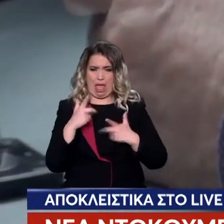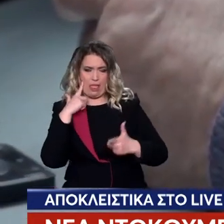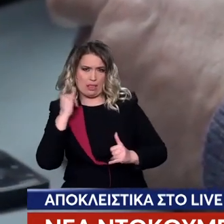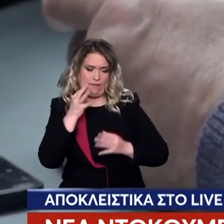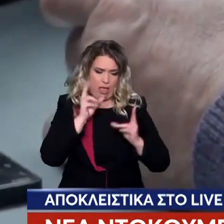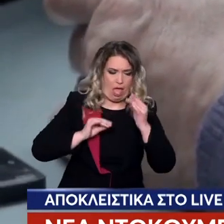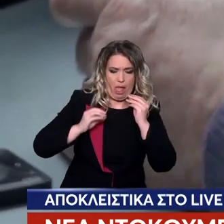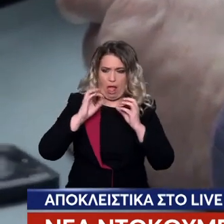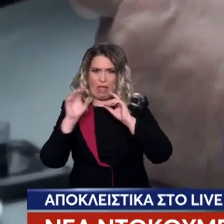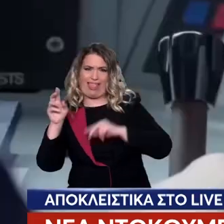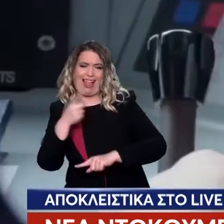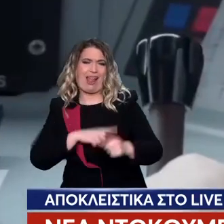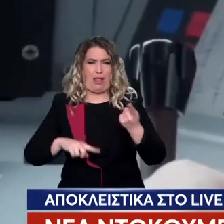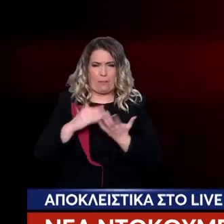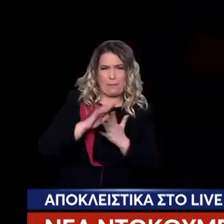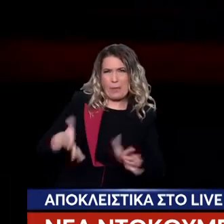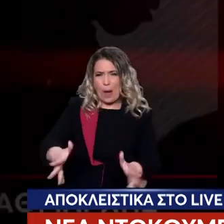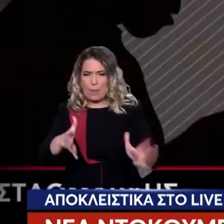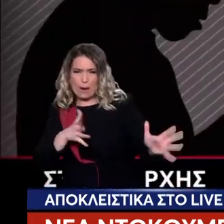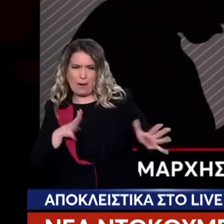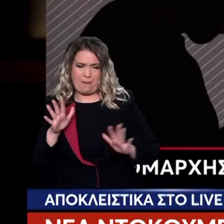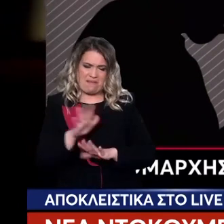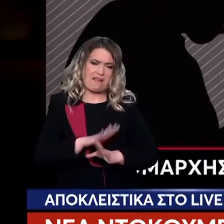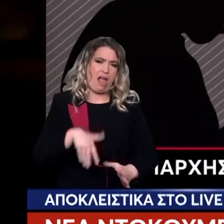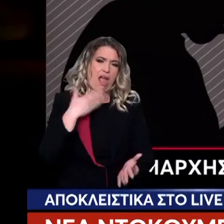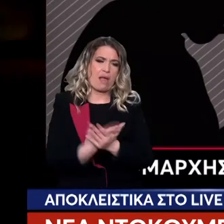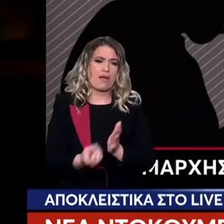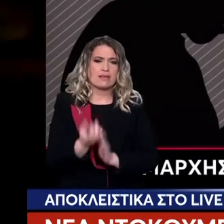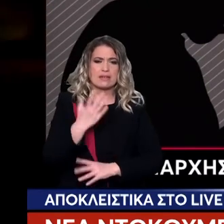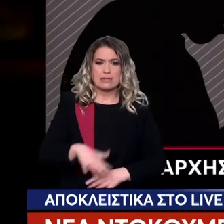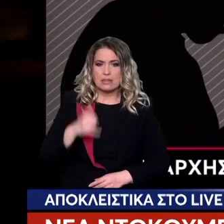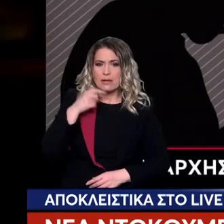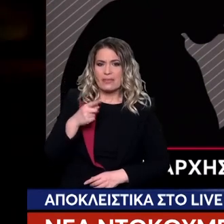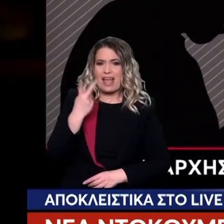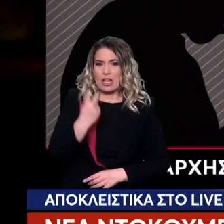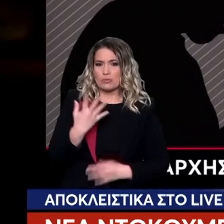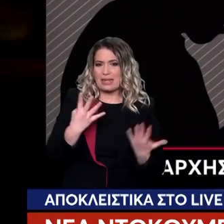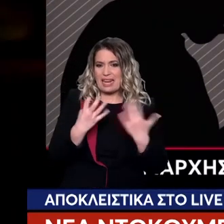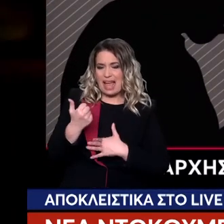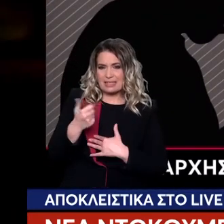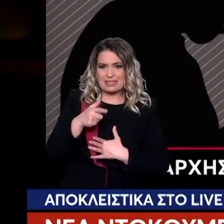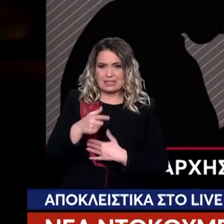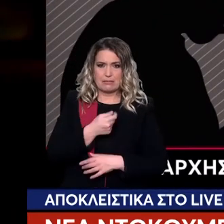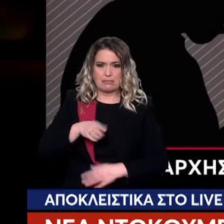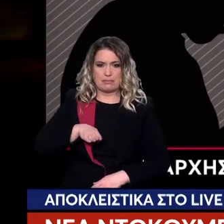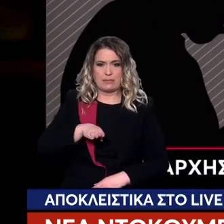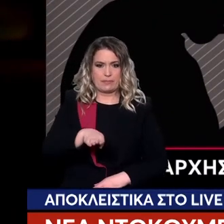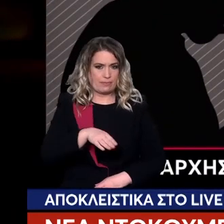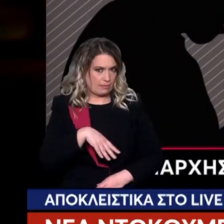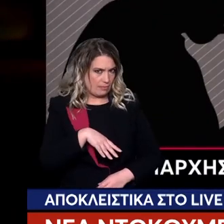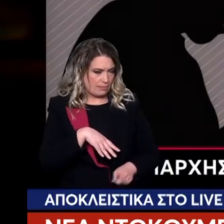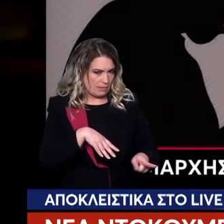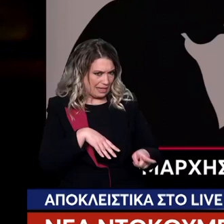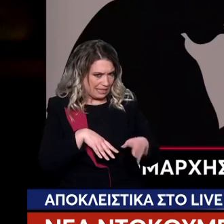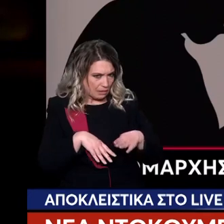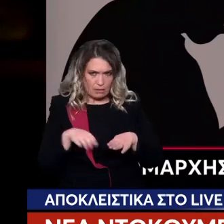αποτελέσματα αυτής της προχειρότητας θα φανούν στη συνέχεια γραμμή ελεύθερη για την 2596 μόνο η γραμμή καθόδου έχεις πάρει